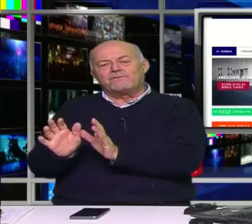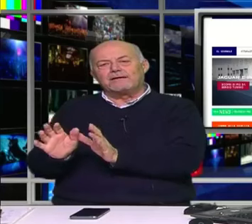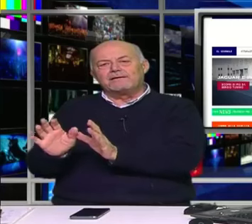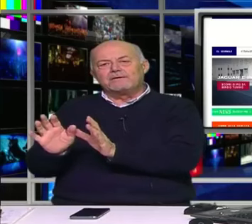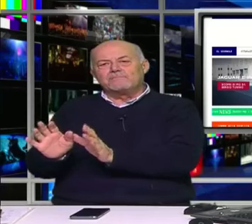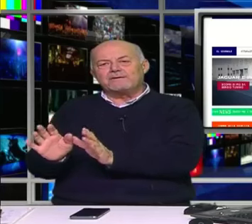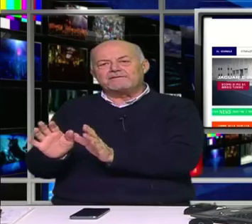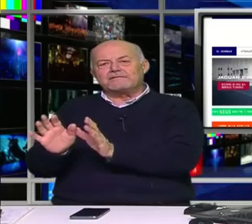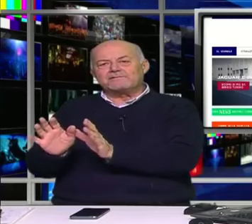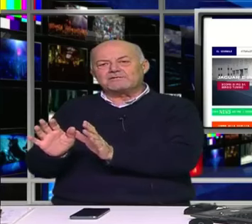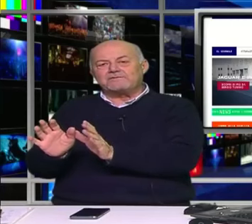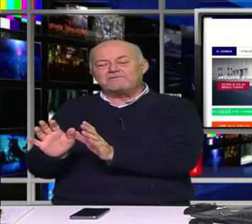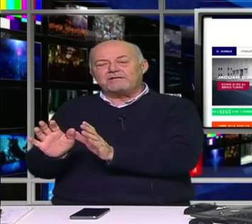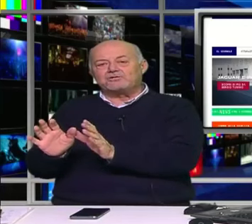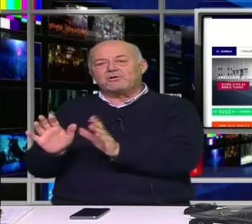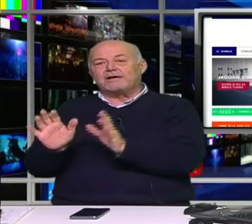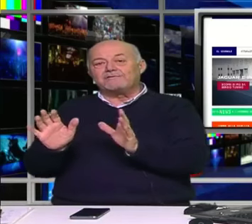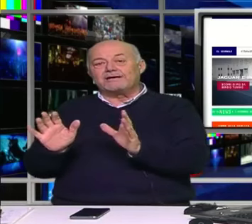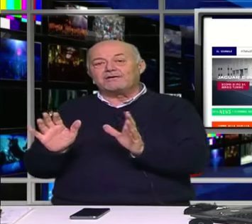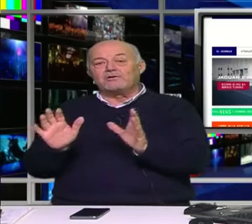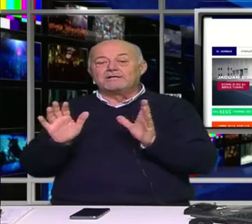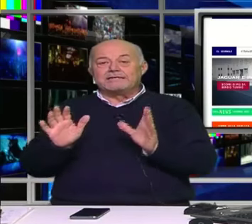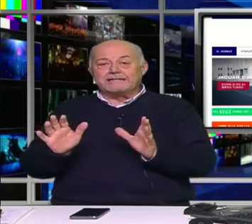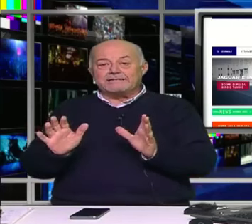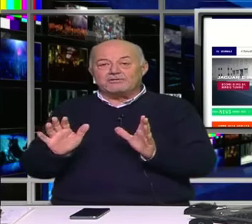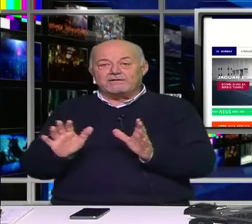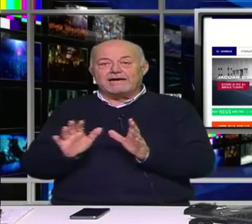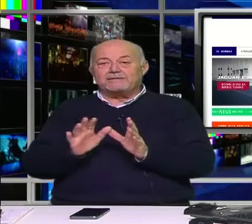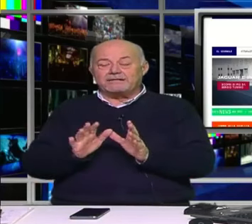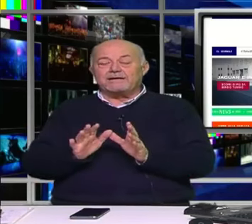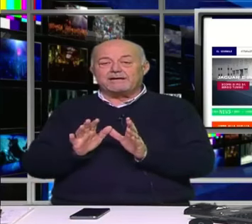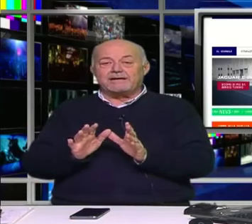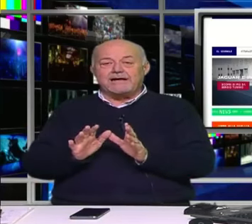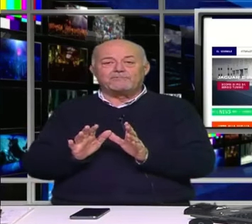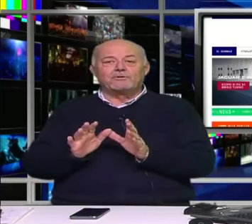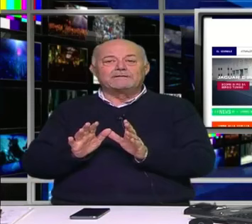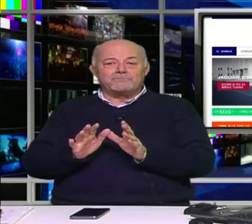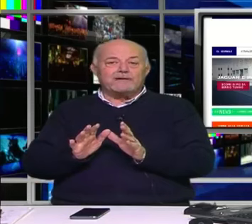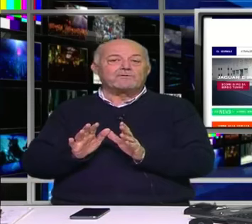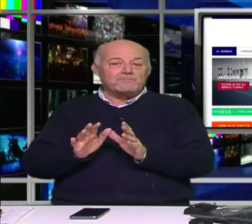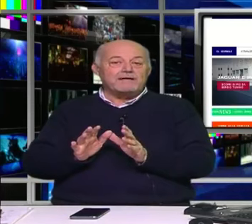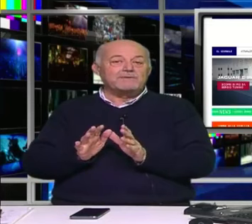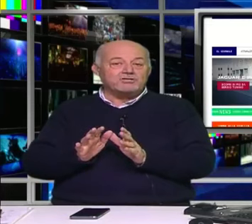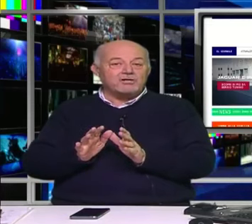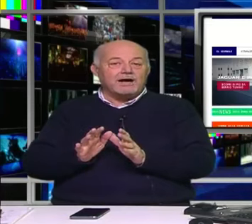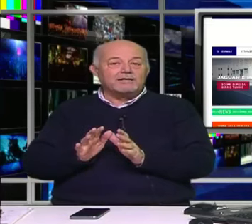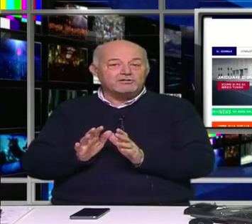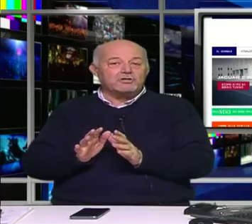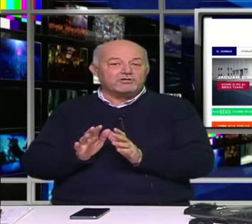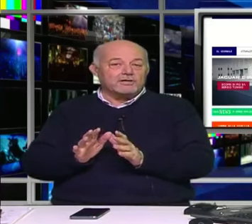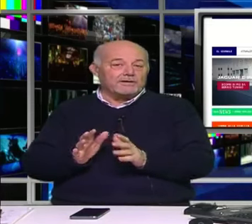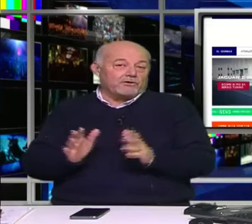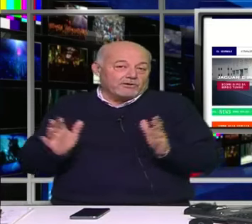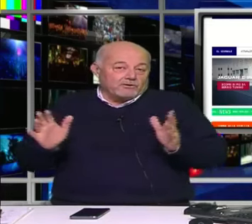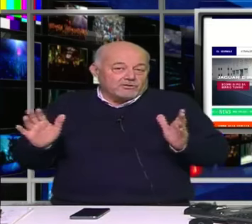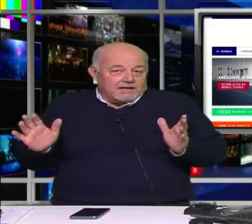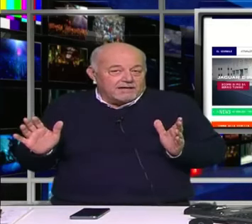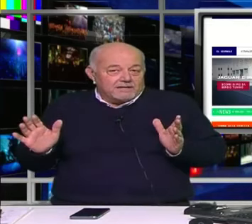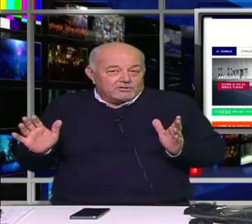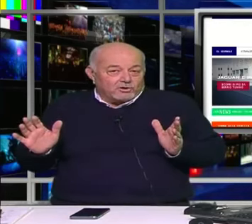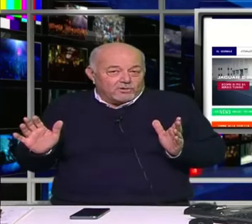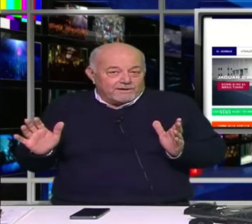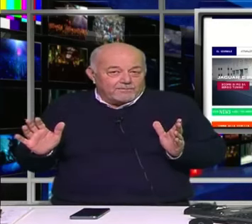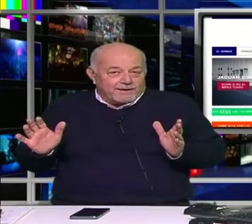in onda un brevissimo servizio a livello nazionale, perché parliamo dei problemi che c'ha Giorgia Meloni, non